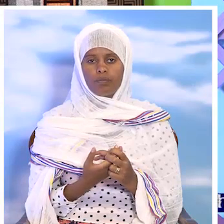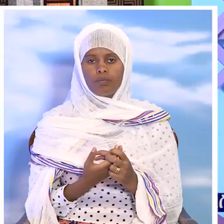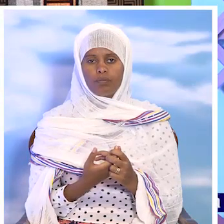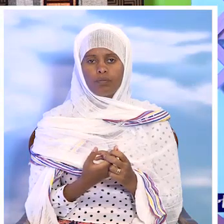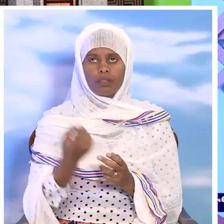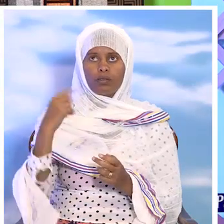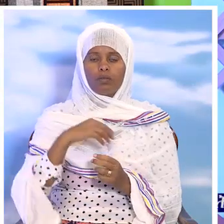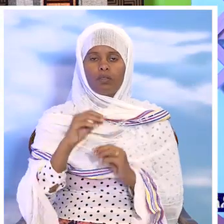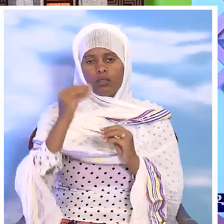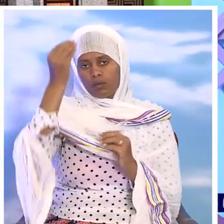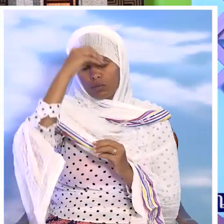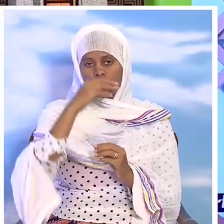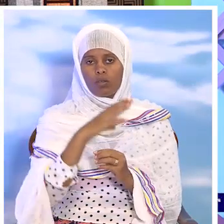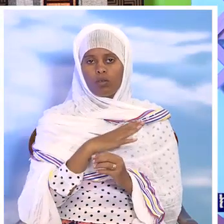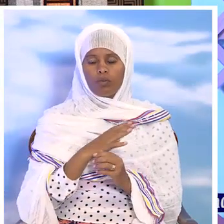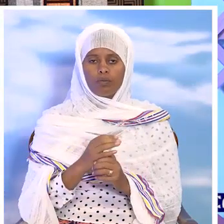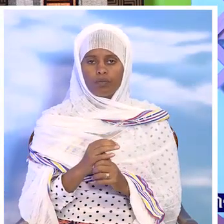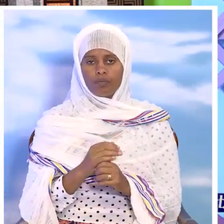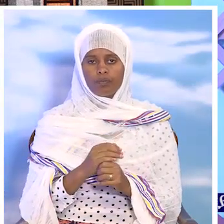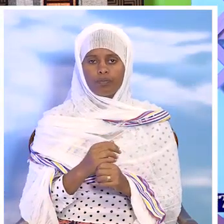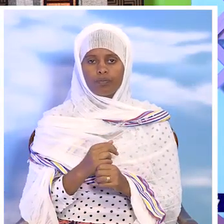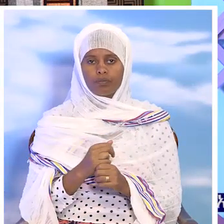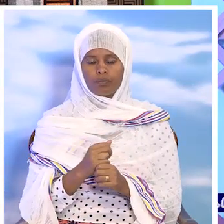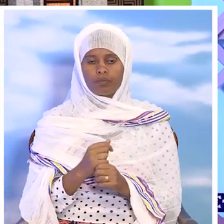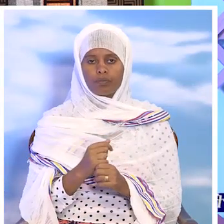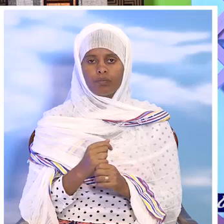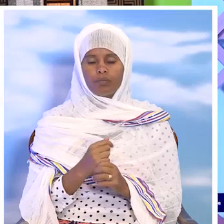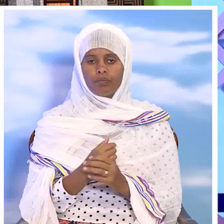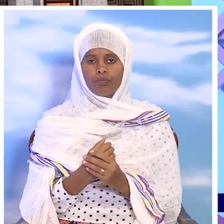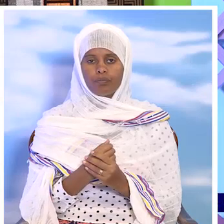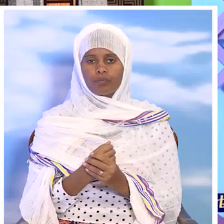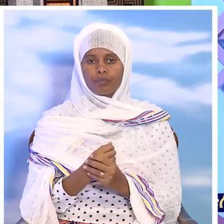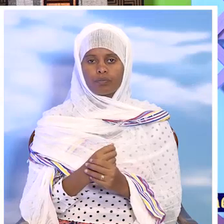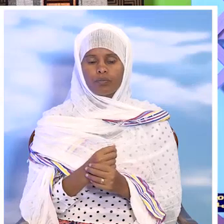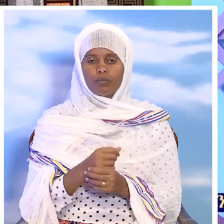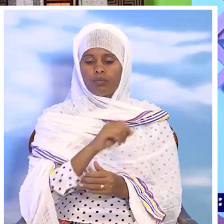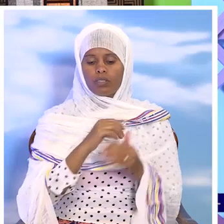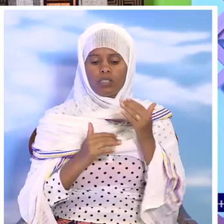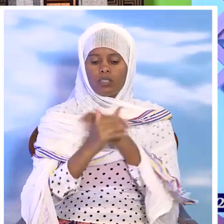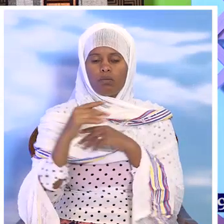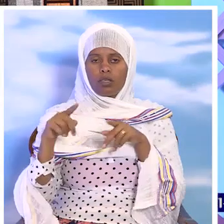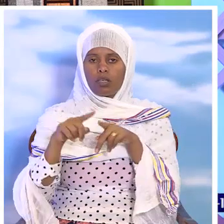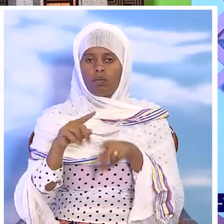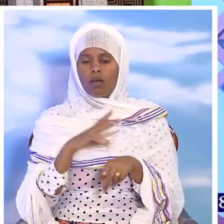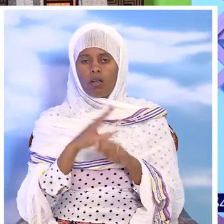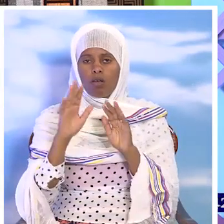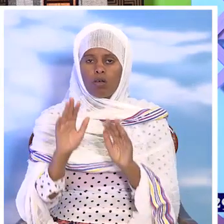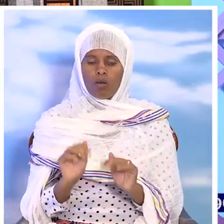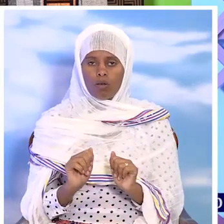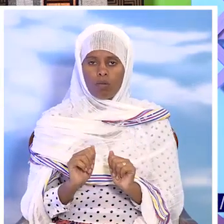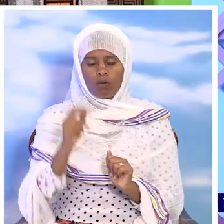ወይ ክምህር ከሎ ድማ ዮሃንስ መንግስተ ሰማያት ቀሪበ ኣላ እሞ ተነስሑ ኢሉ ዮሃንስ ዝሰበኸለይ ኣነ